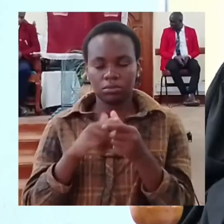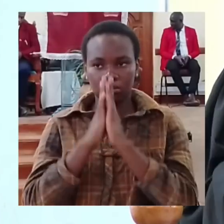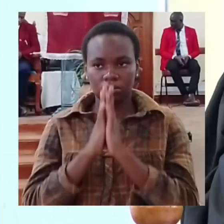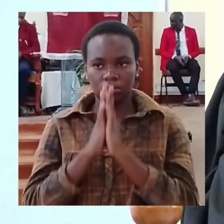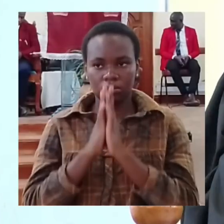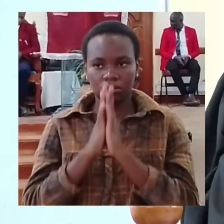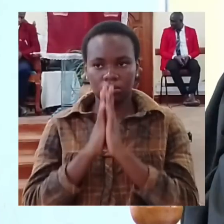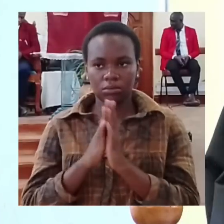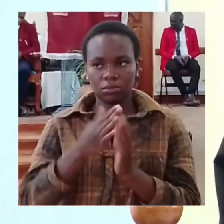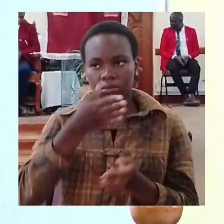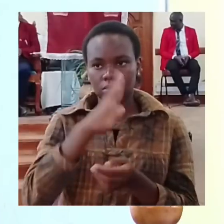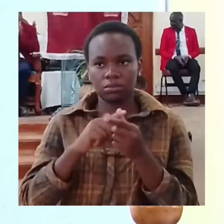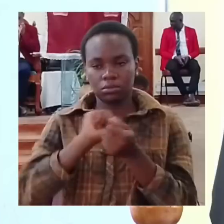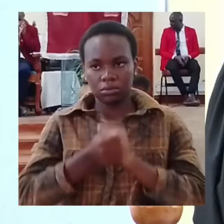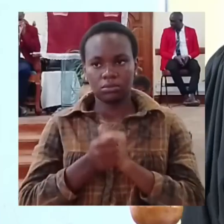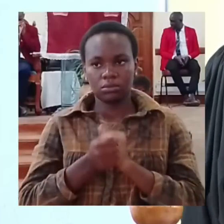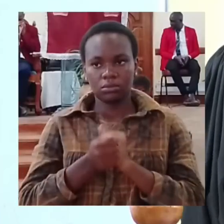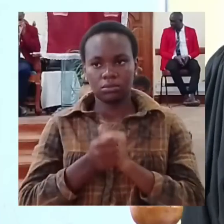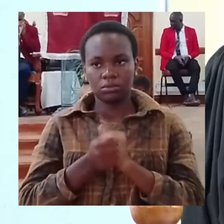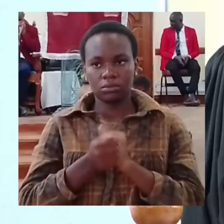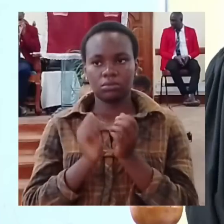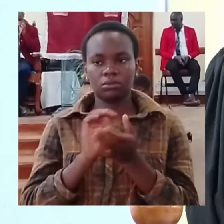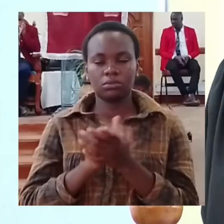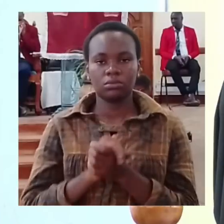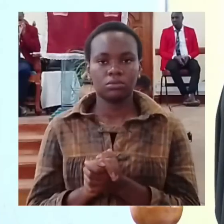ũhoyaga Ngai akũgarũre.